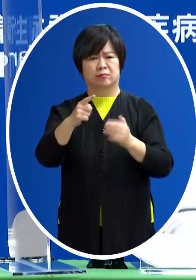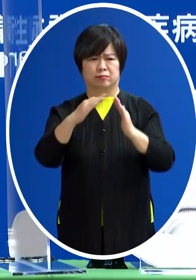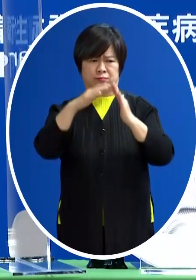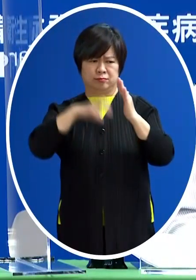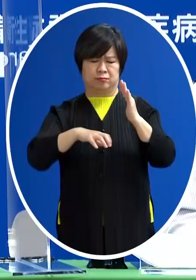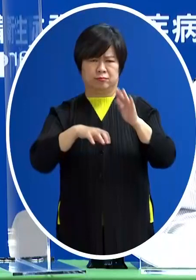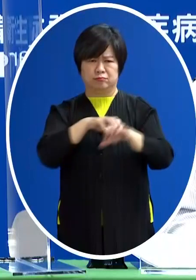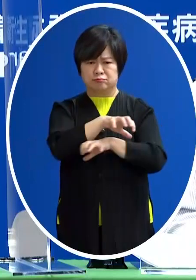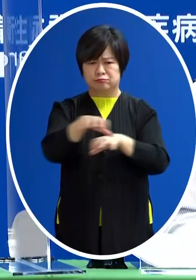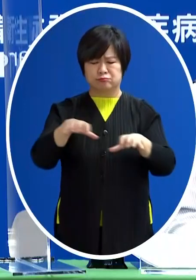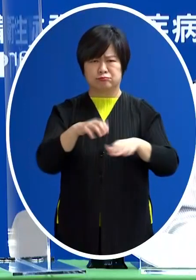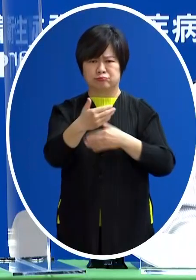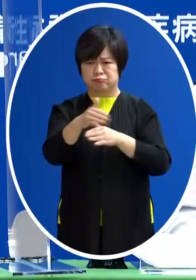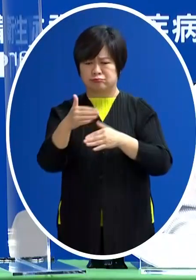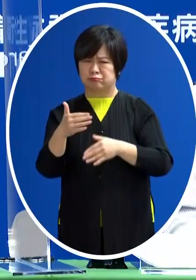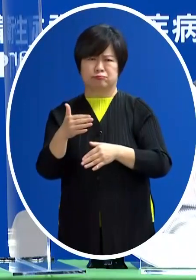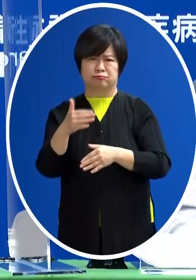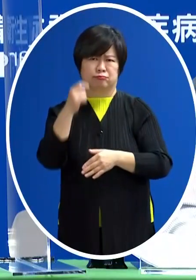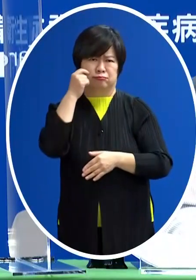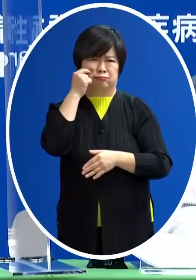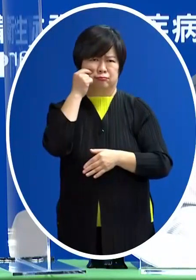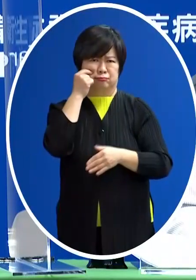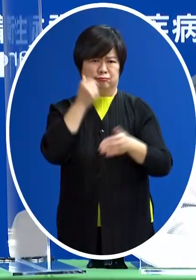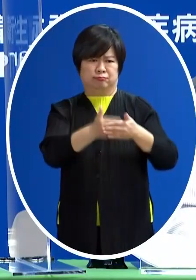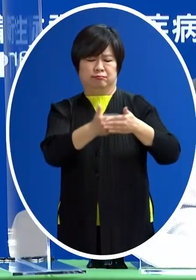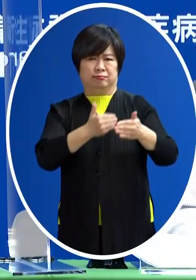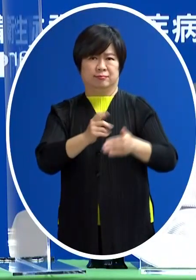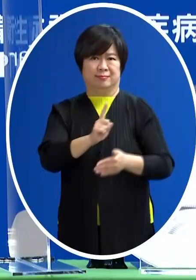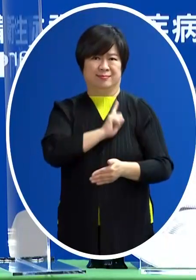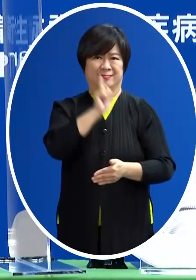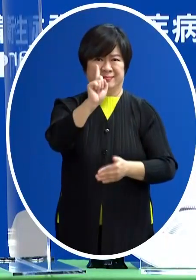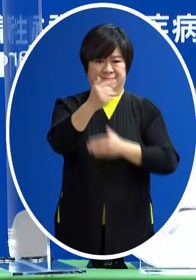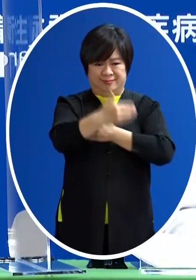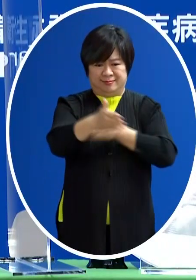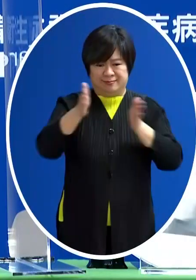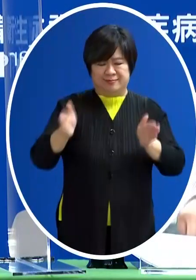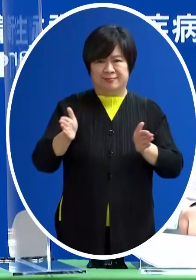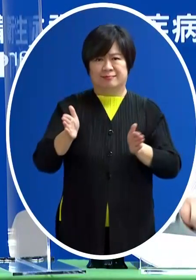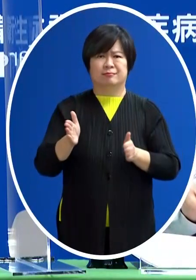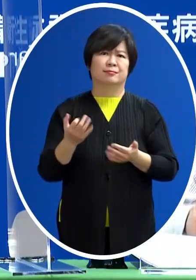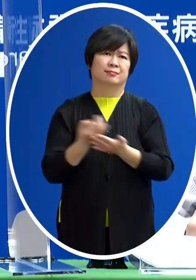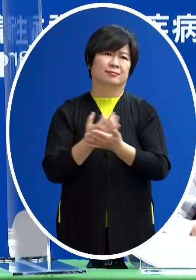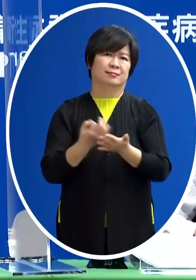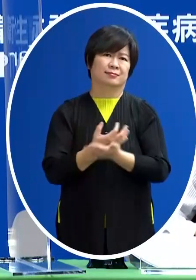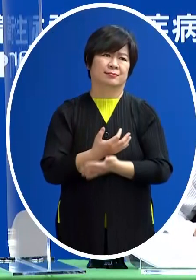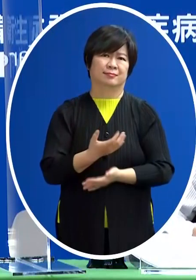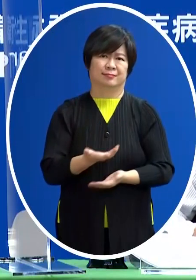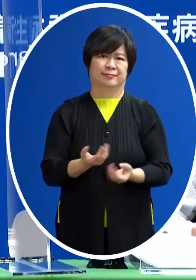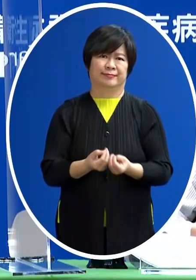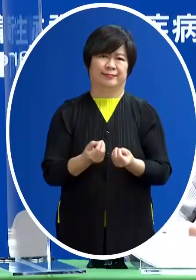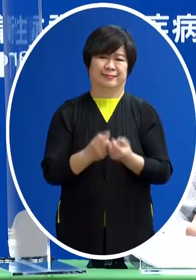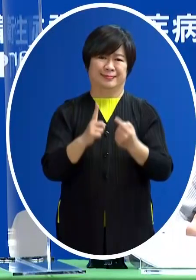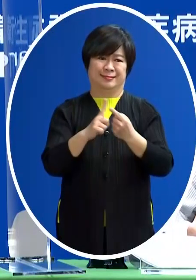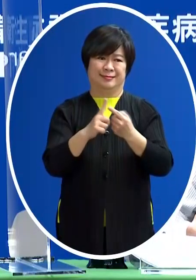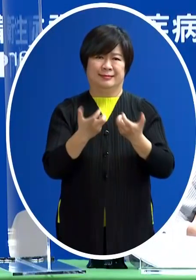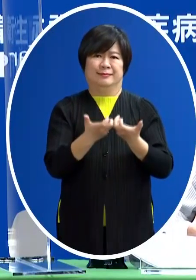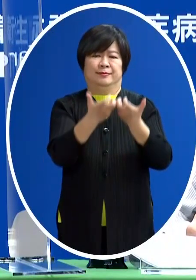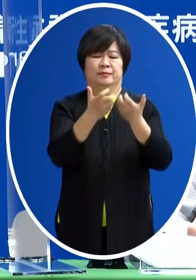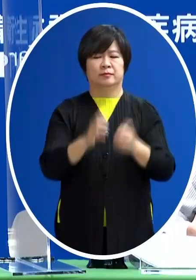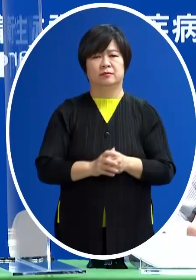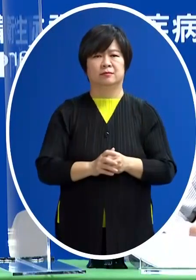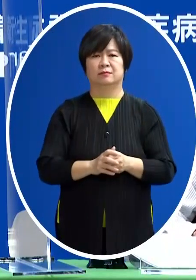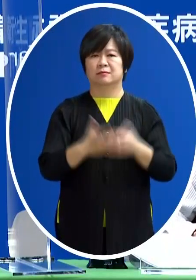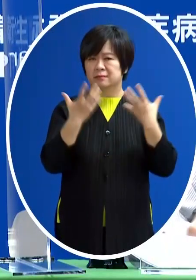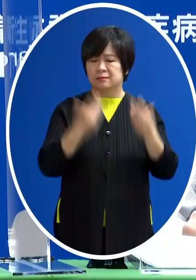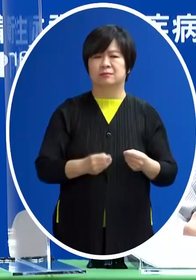环境确实完全没有办法达到一人一室的要求，那这我们会要求他到集